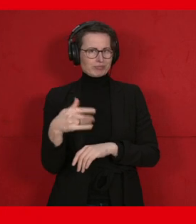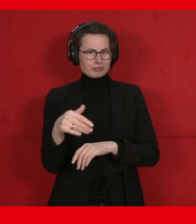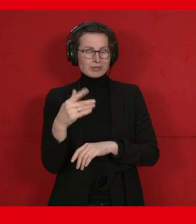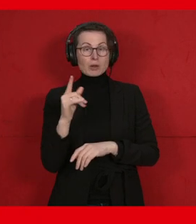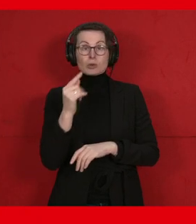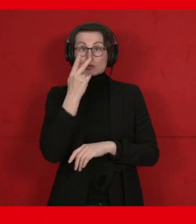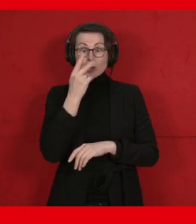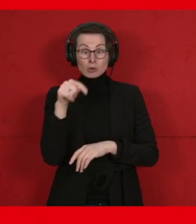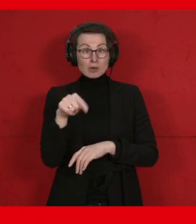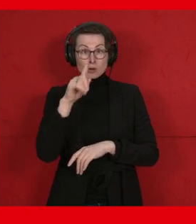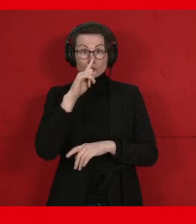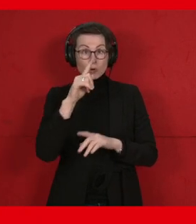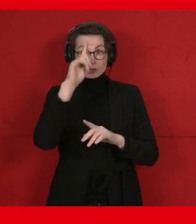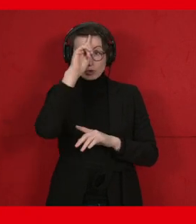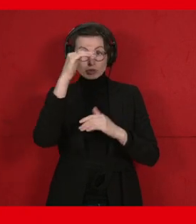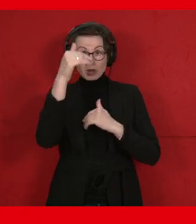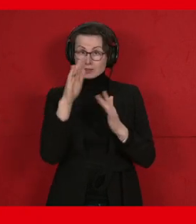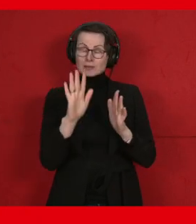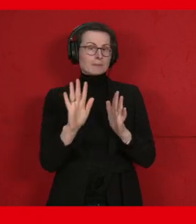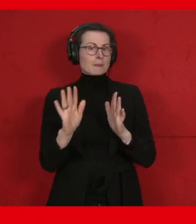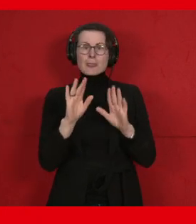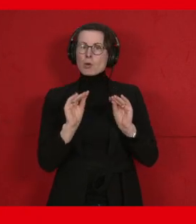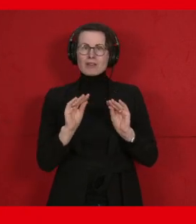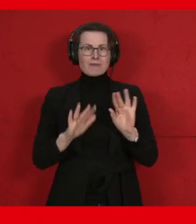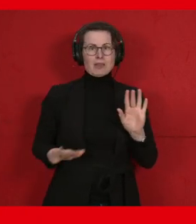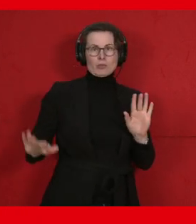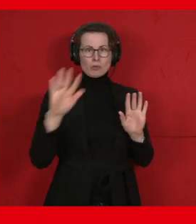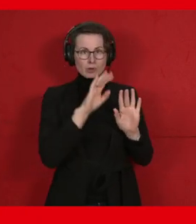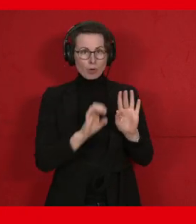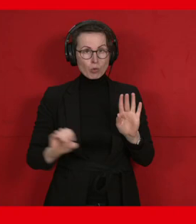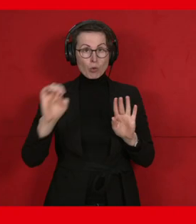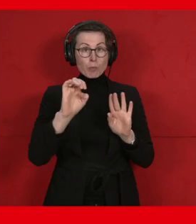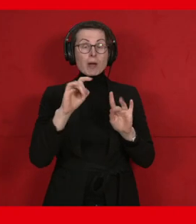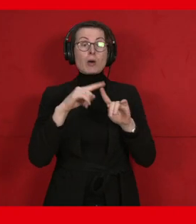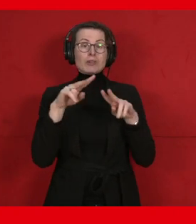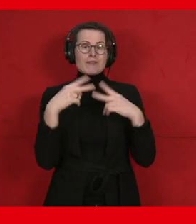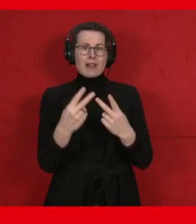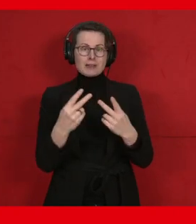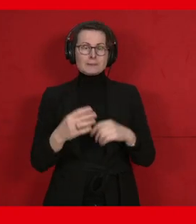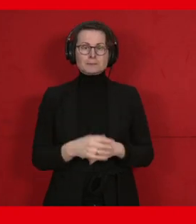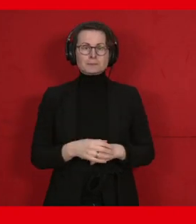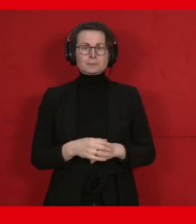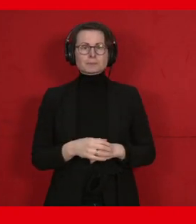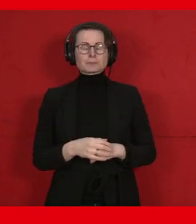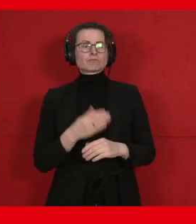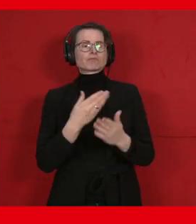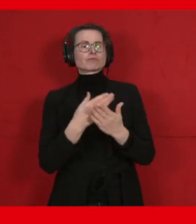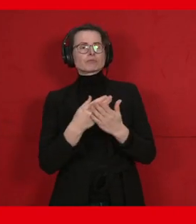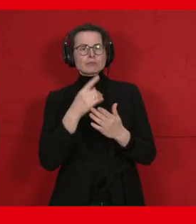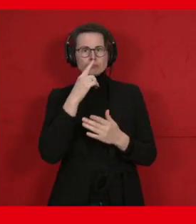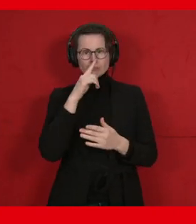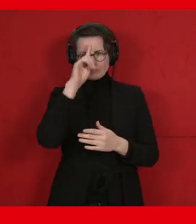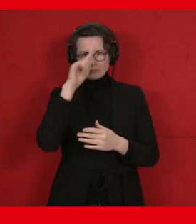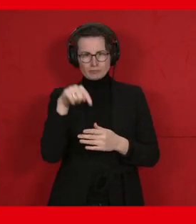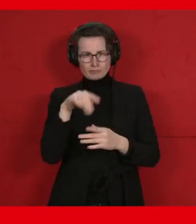betrifft nicht nur Deutschland, sondern das betrifft auch Anwendungen in Europa und das betrifft auch Anwendungen weltweit. Oft ist es nämlich so, dass wenn wir in Deutschland